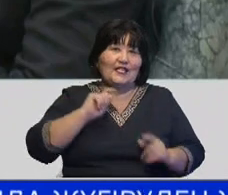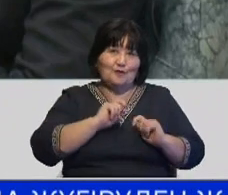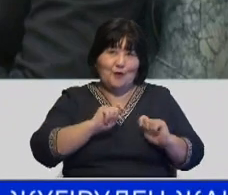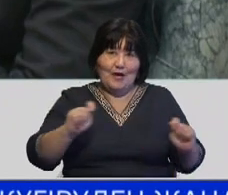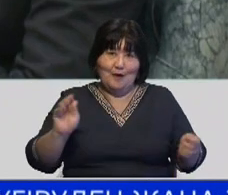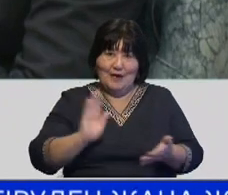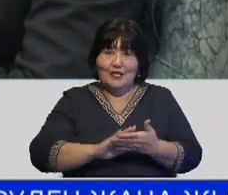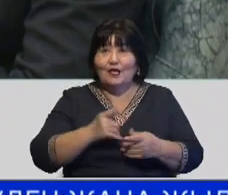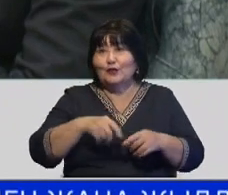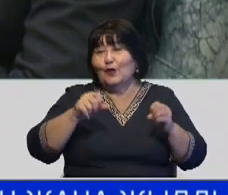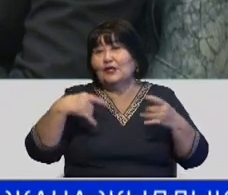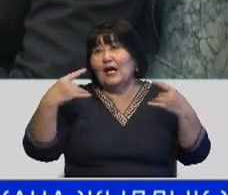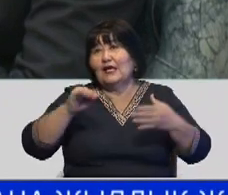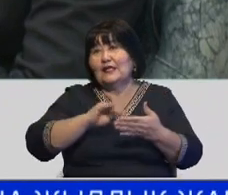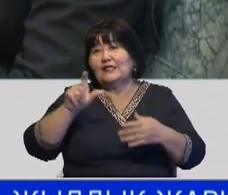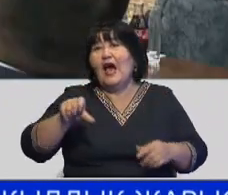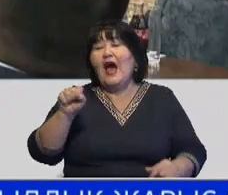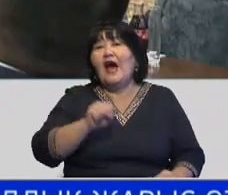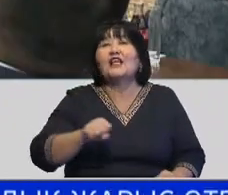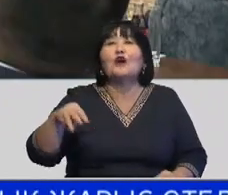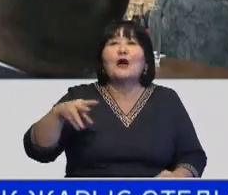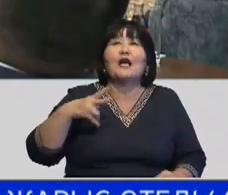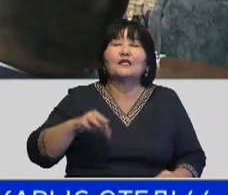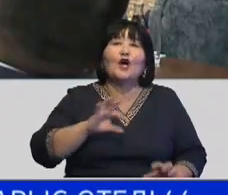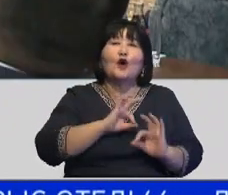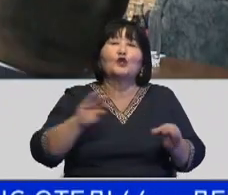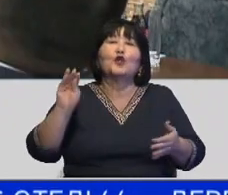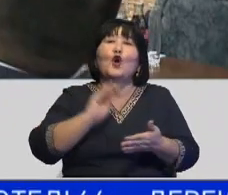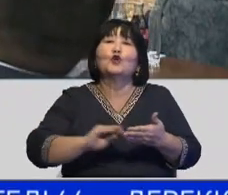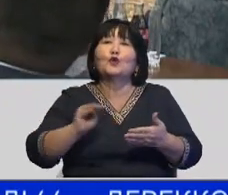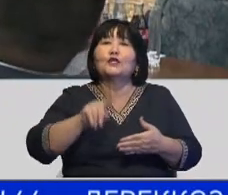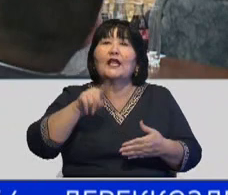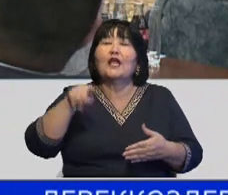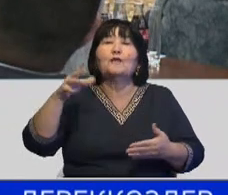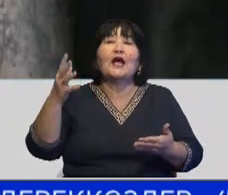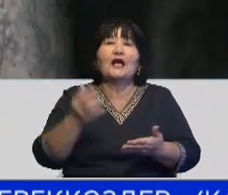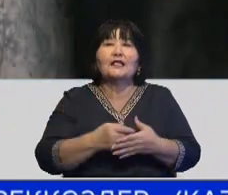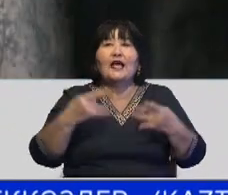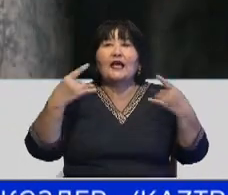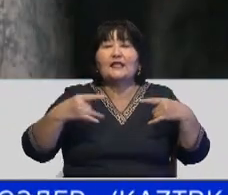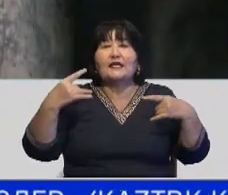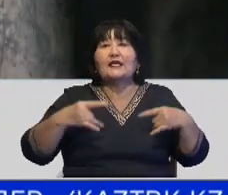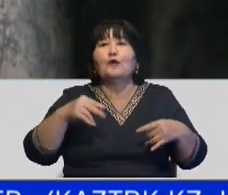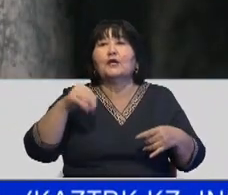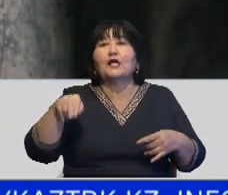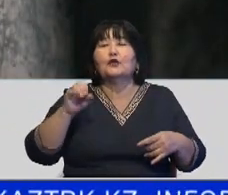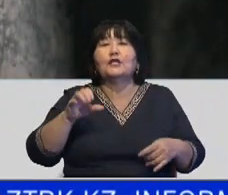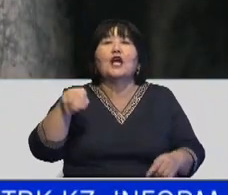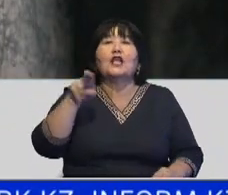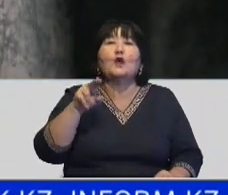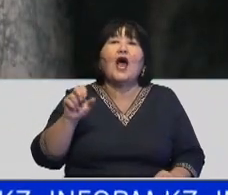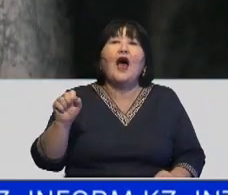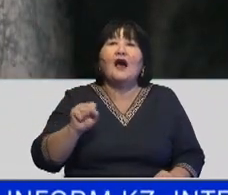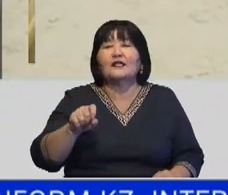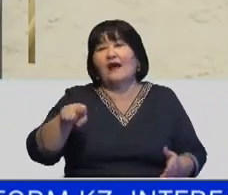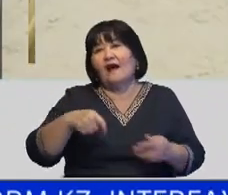марапатталды. Соның ішінде арнамыздың тілшісі Арайлым Машарапқызы үздік журналист номинациясына ие болса, телеарна продюсері Дәулетхан